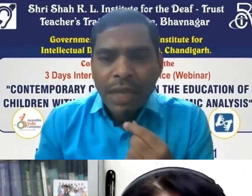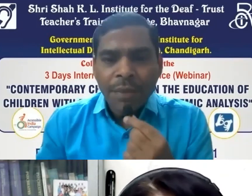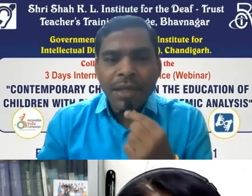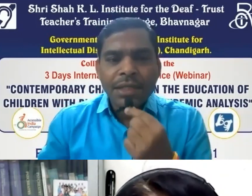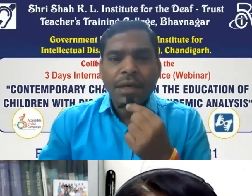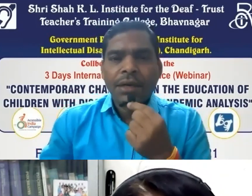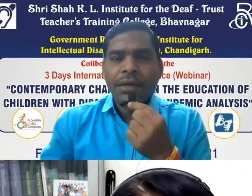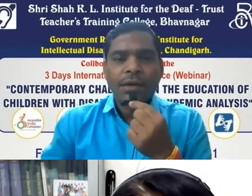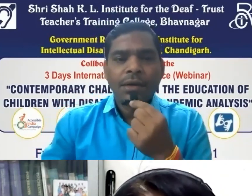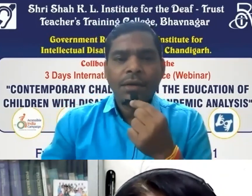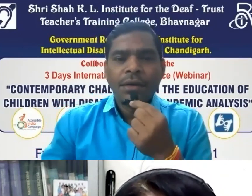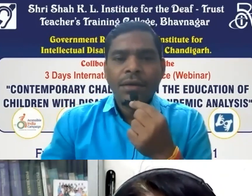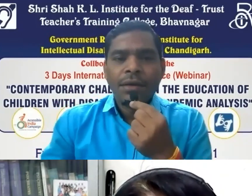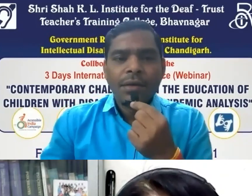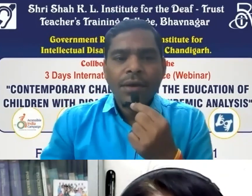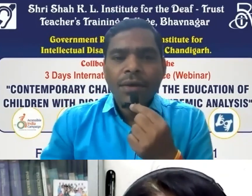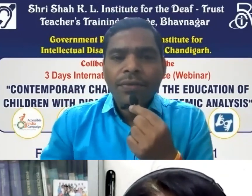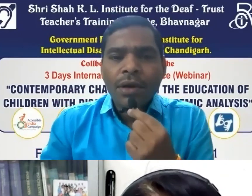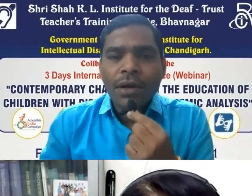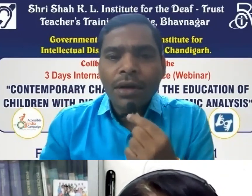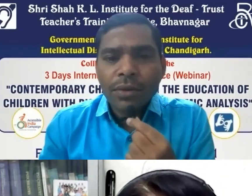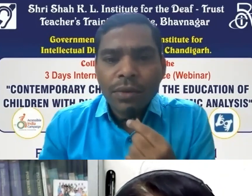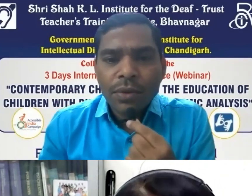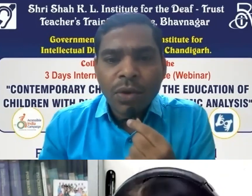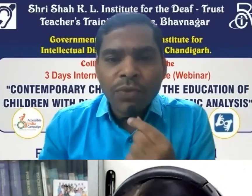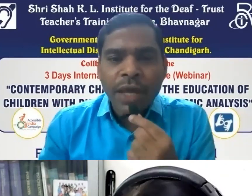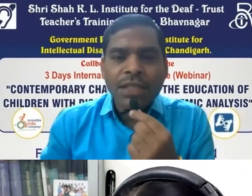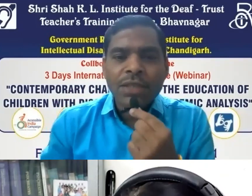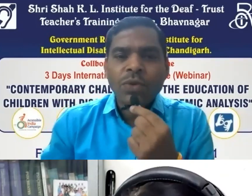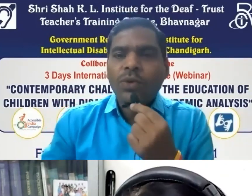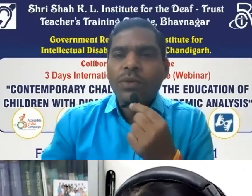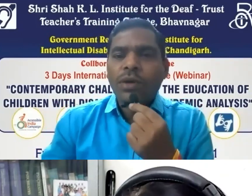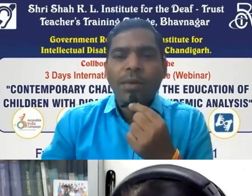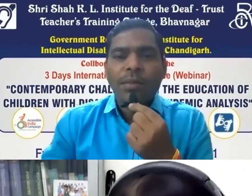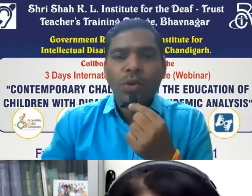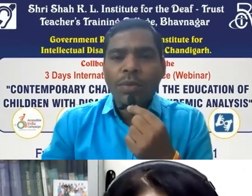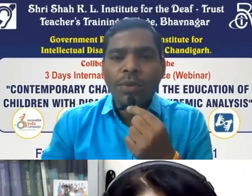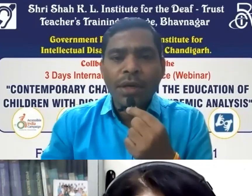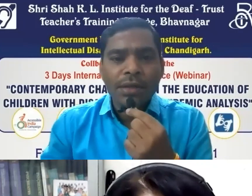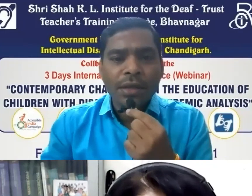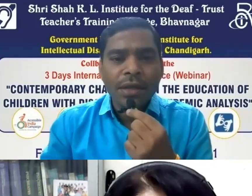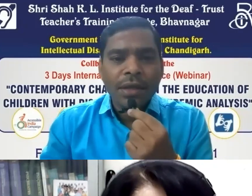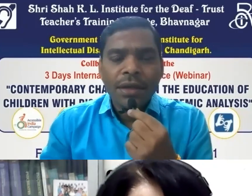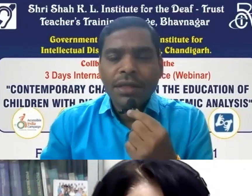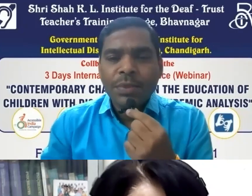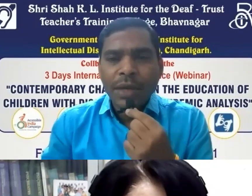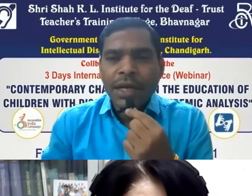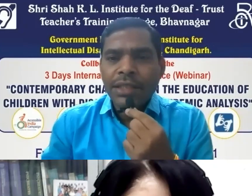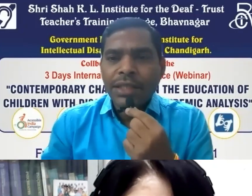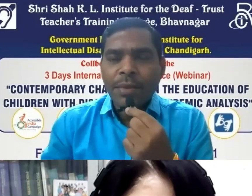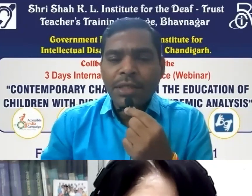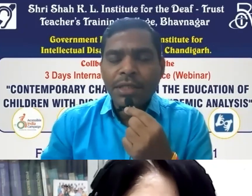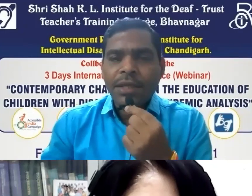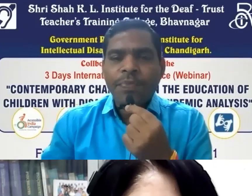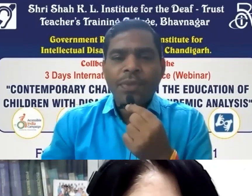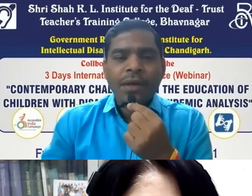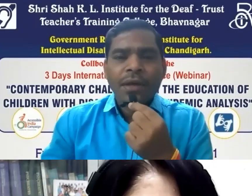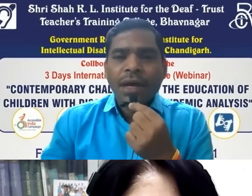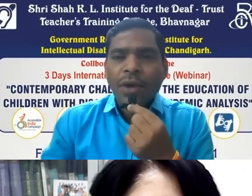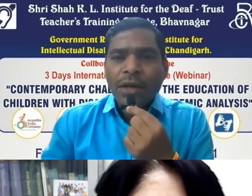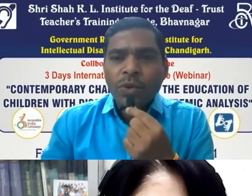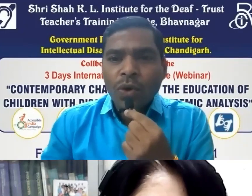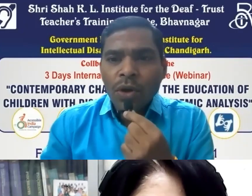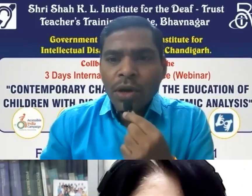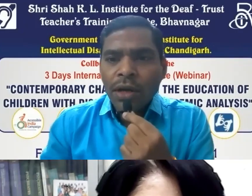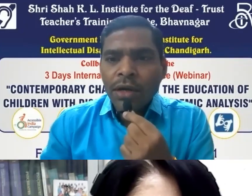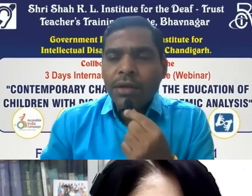Now the time is for vote of thanks to both of the speaker and chairpersons.